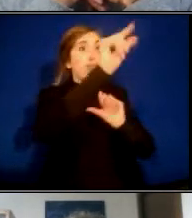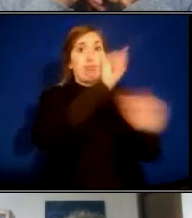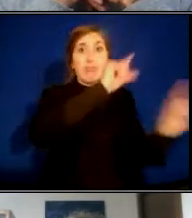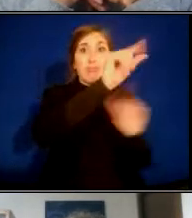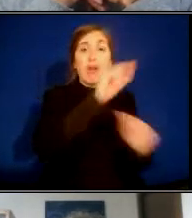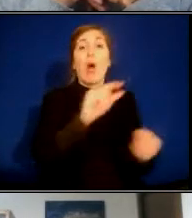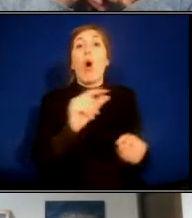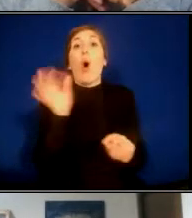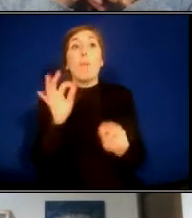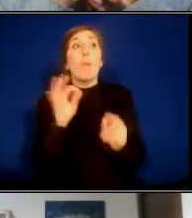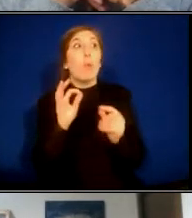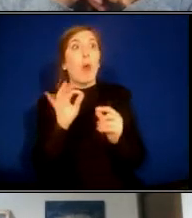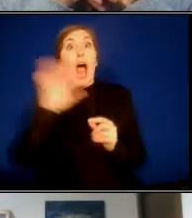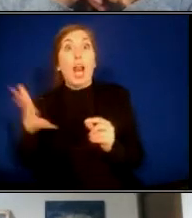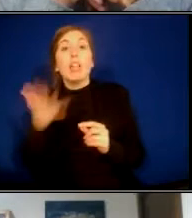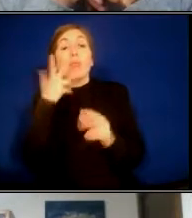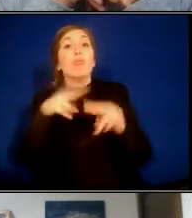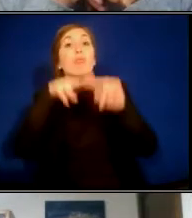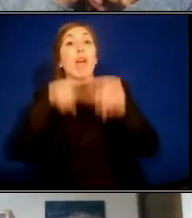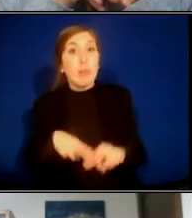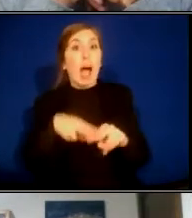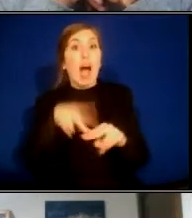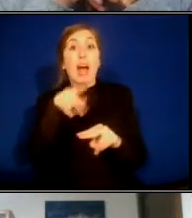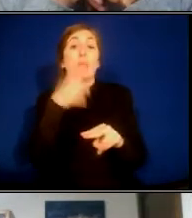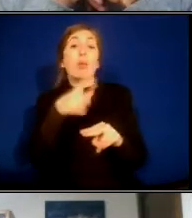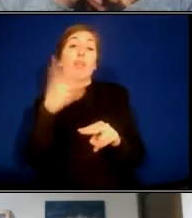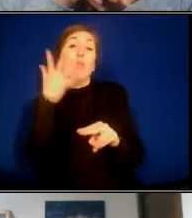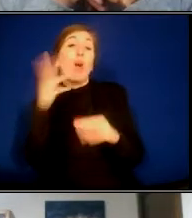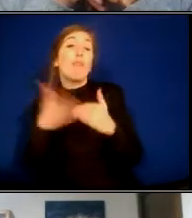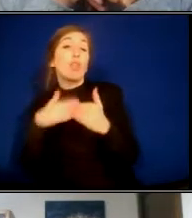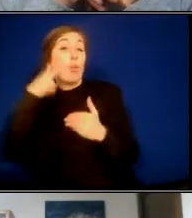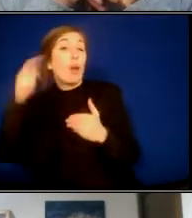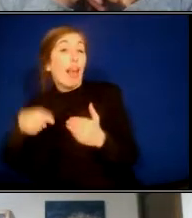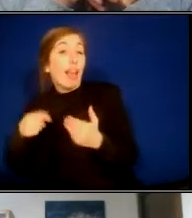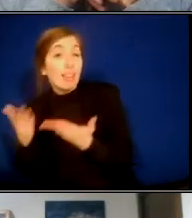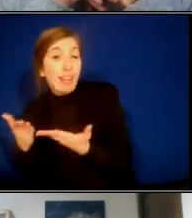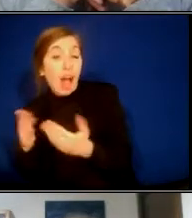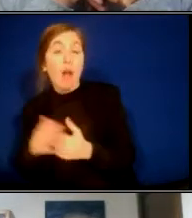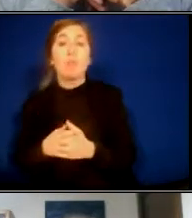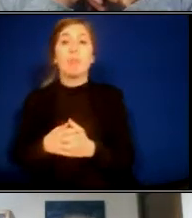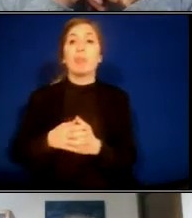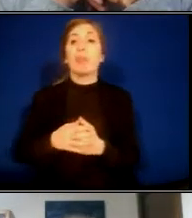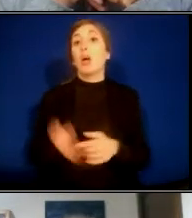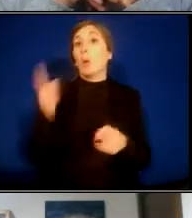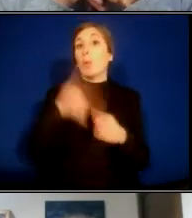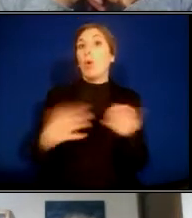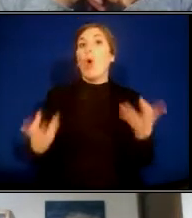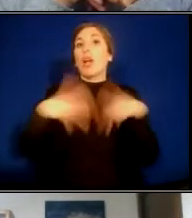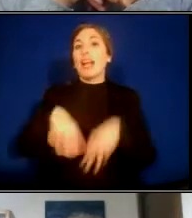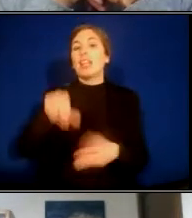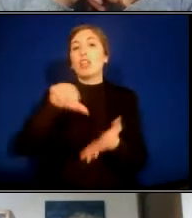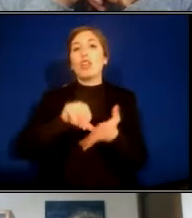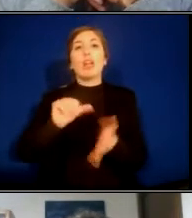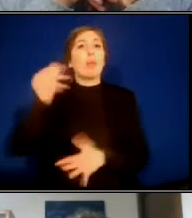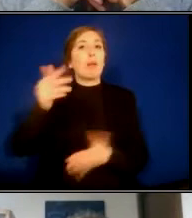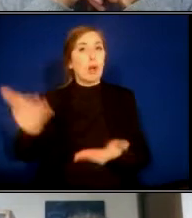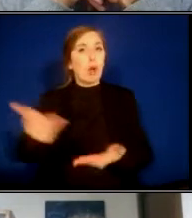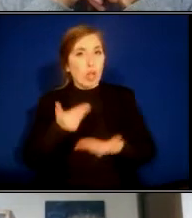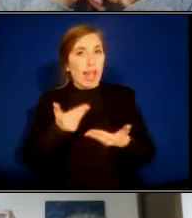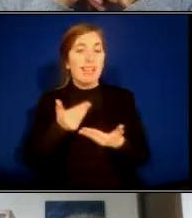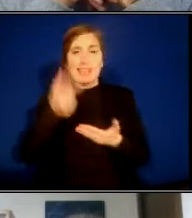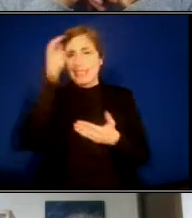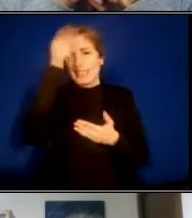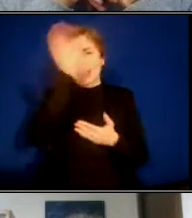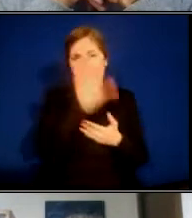non si allontana troppo, troppo dall'Ucraina. Centri di prima accoglienza. un po' in tutti i paesi, servizi